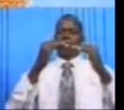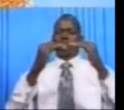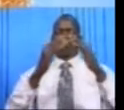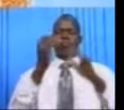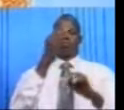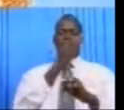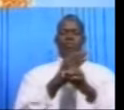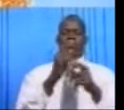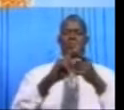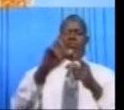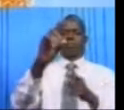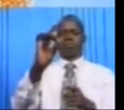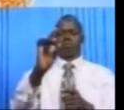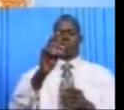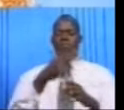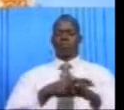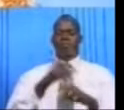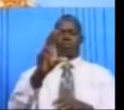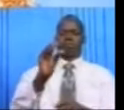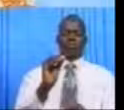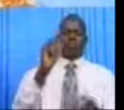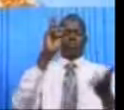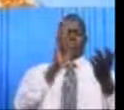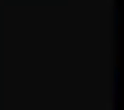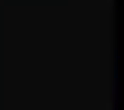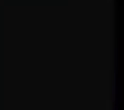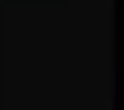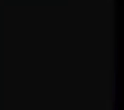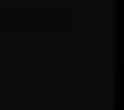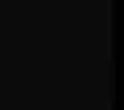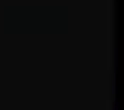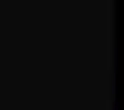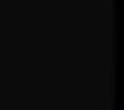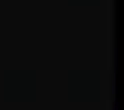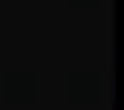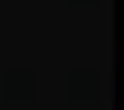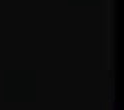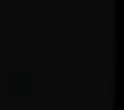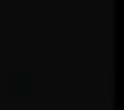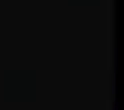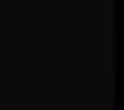est fixée à 8h30. Le communiqué est signé le directeur général.